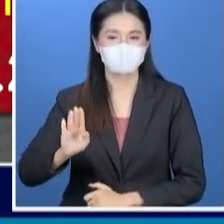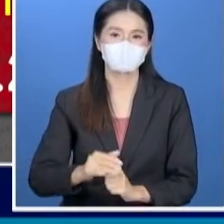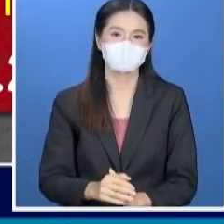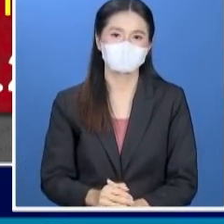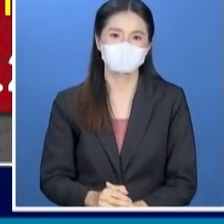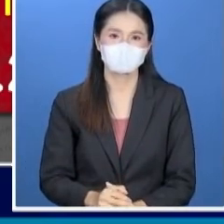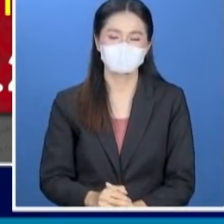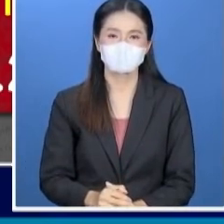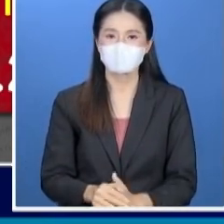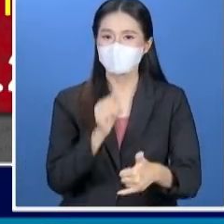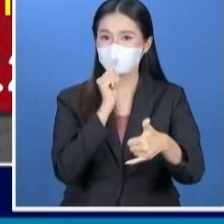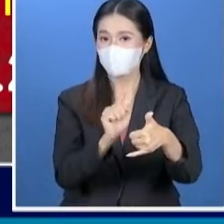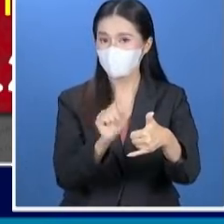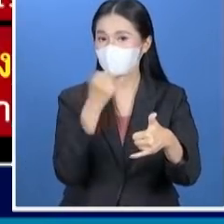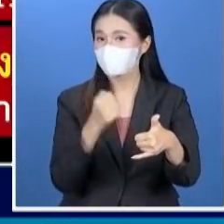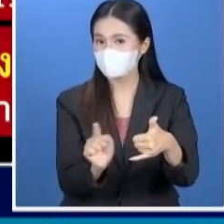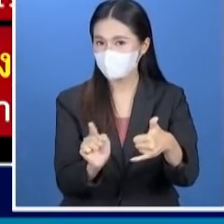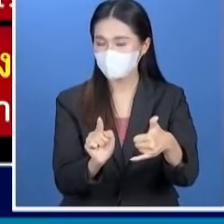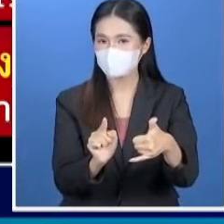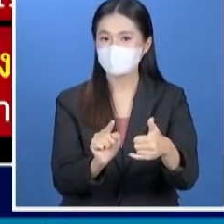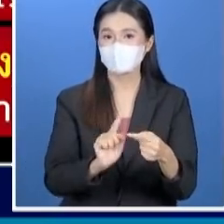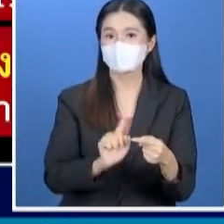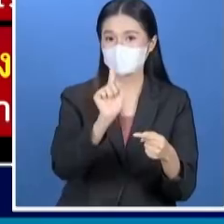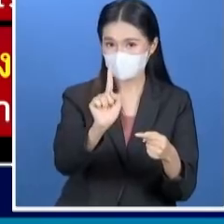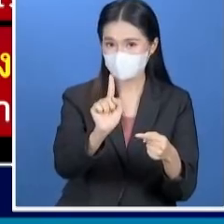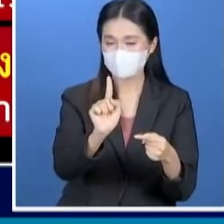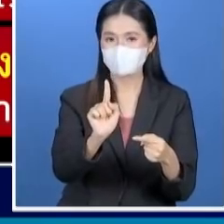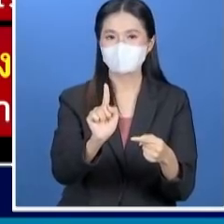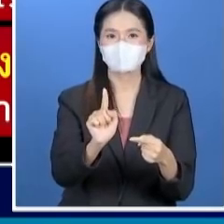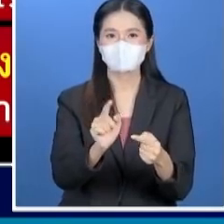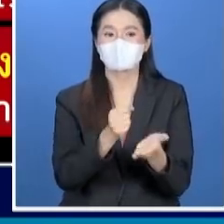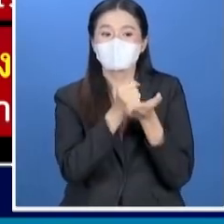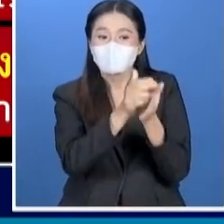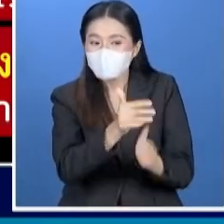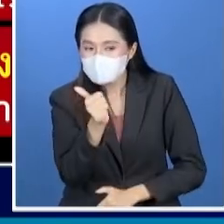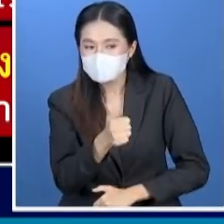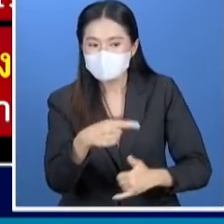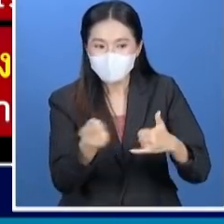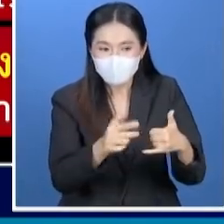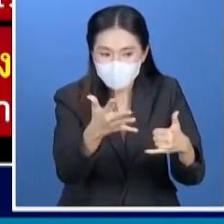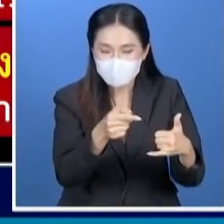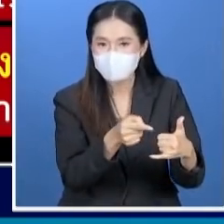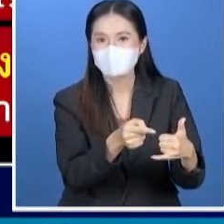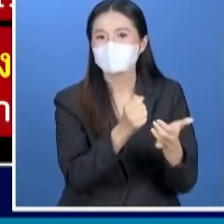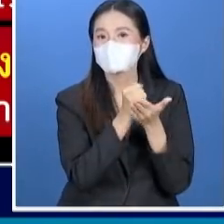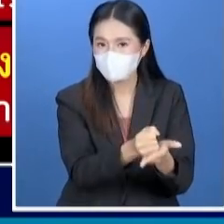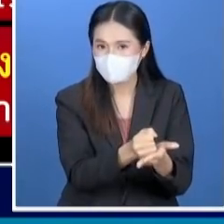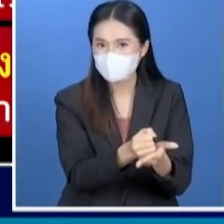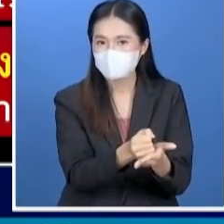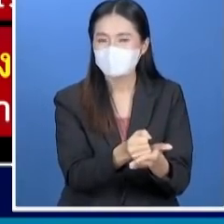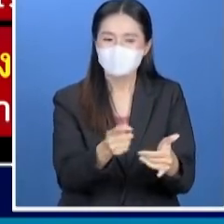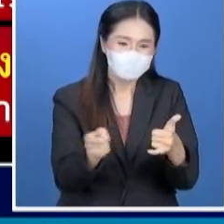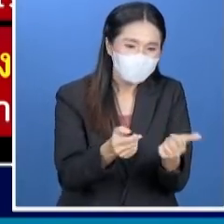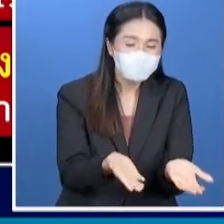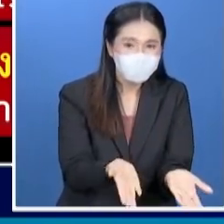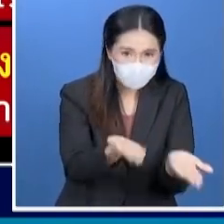ธรดำเนินคดีในความผิดฐาน1เพื่อจะช่วยผู้อื่นมิให้ต้องรับโทษหรือให้รับโทษน้อยล